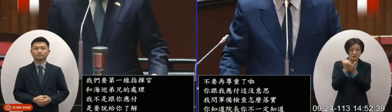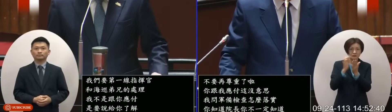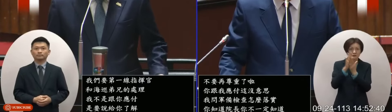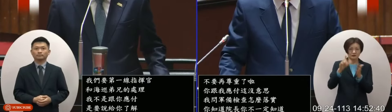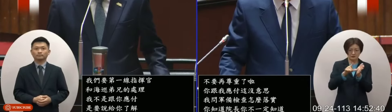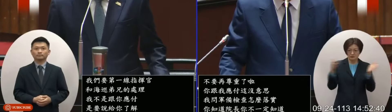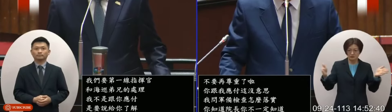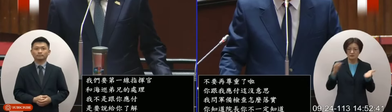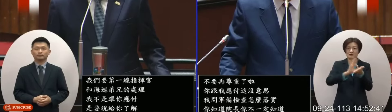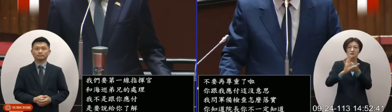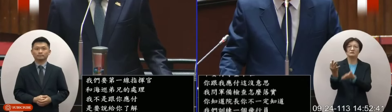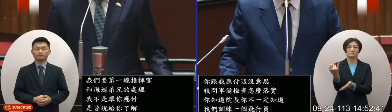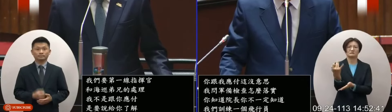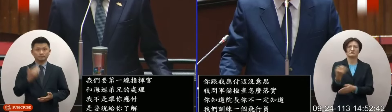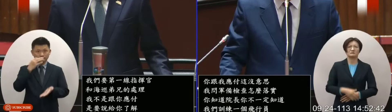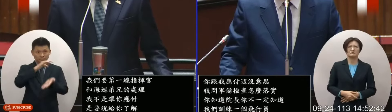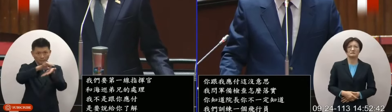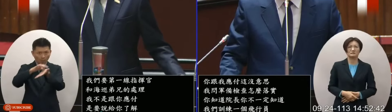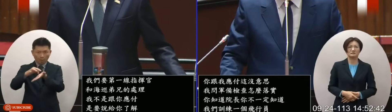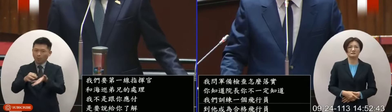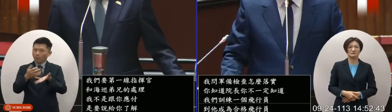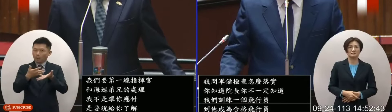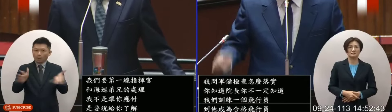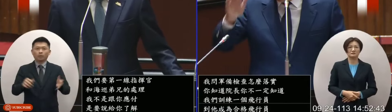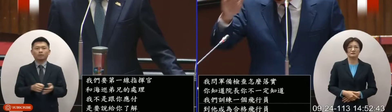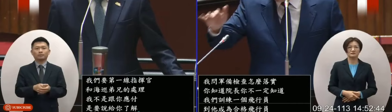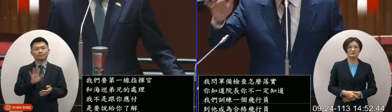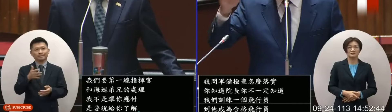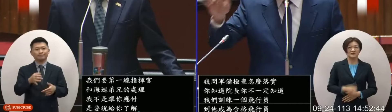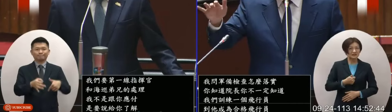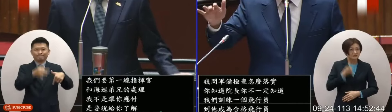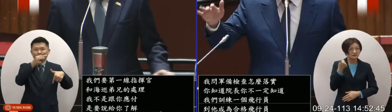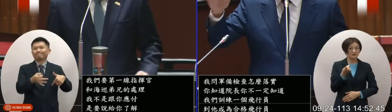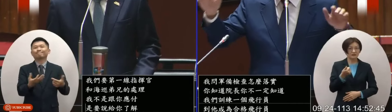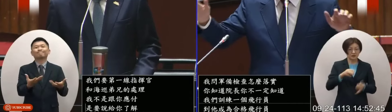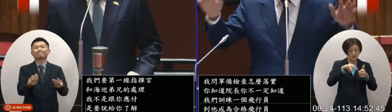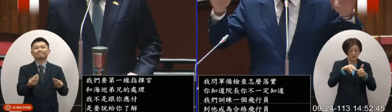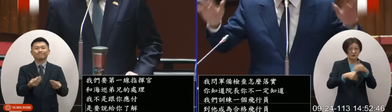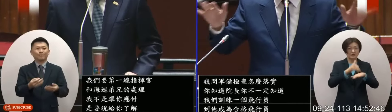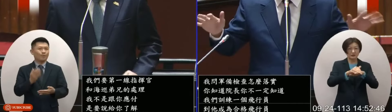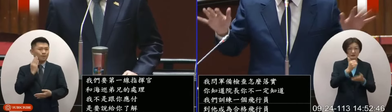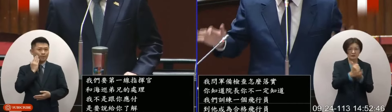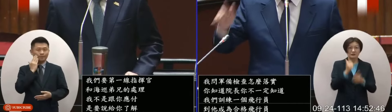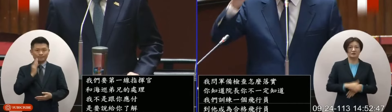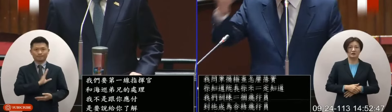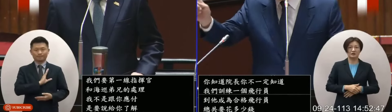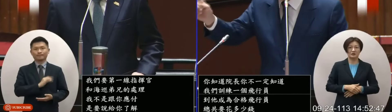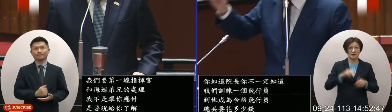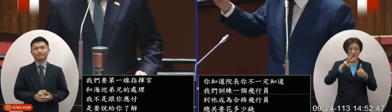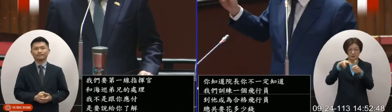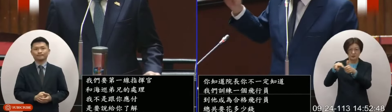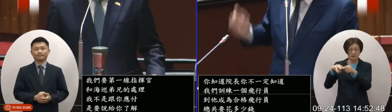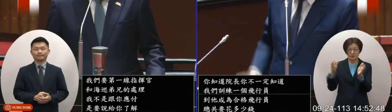敢知？ 那这种要用经费来算，那不得了。但是我感觉那是无价。 实际经费啊，吼，以美军给咱的标准啊，咱